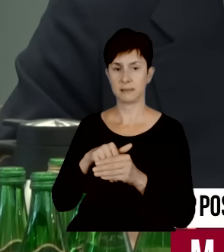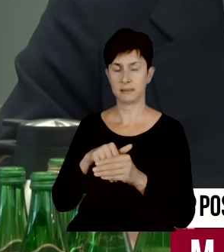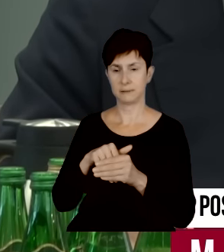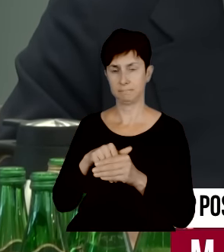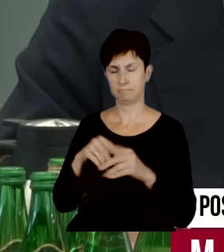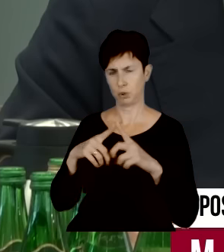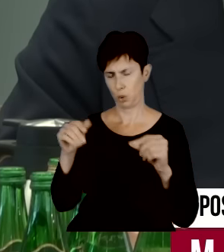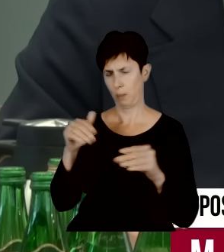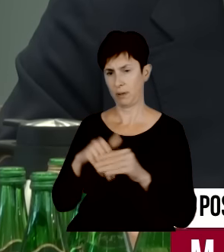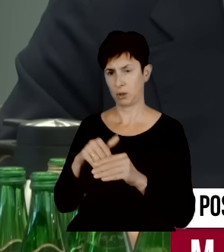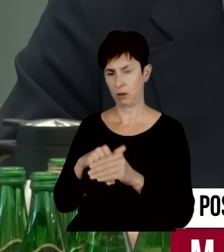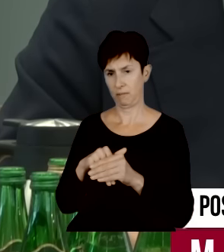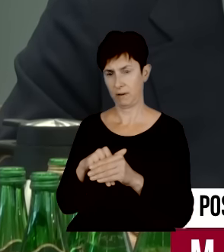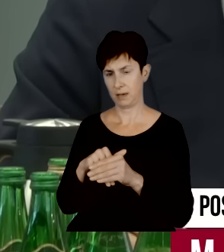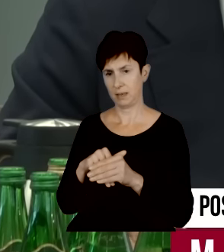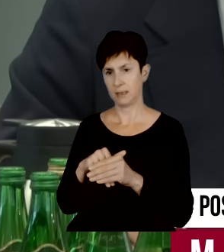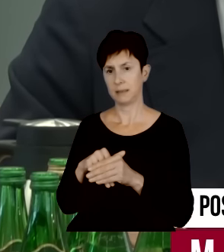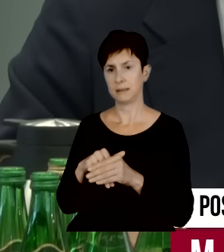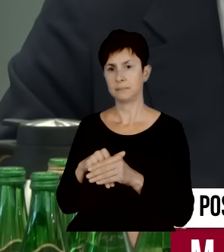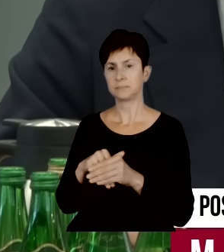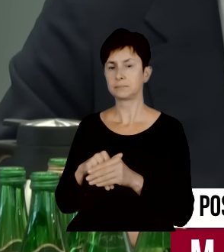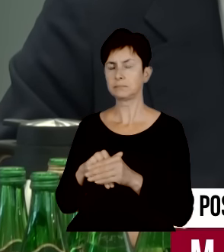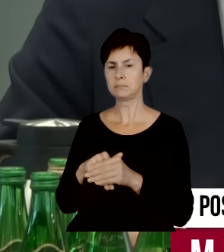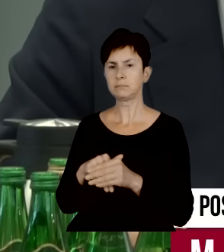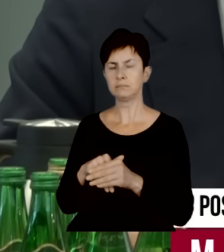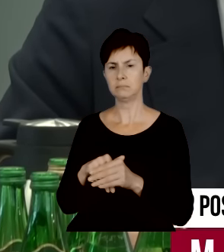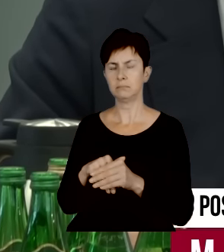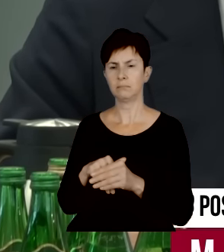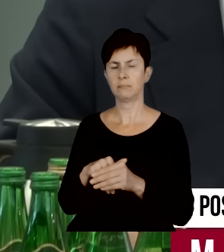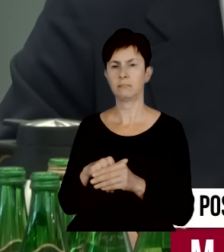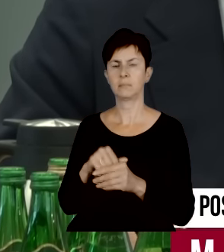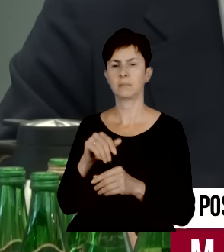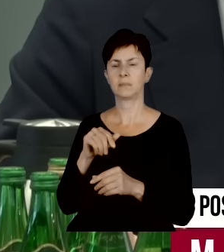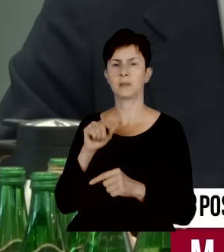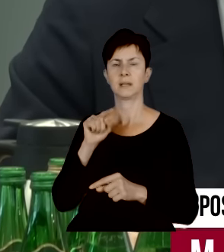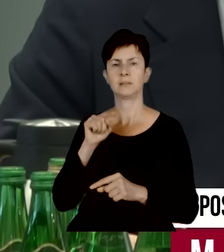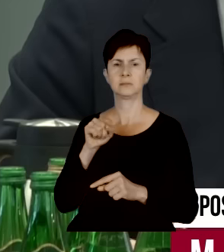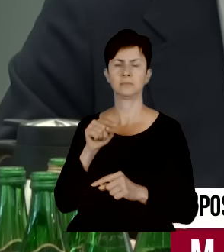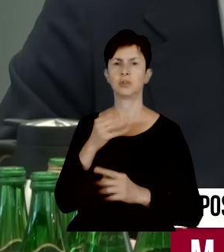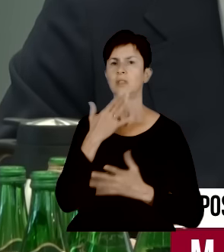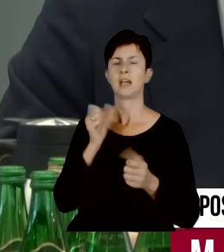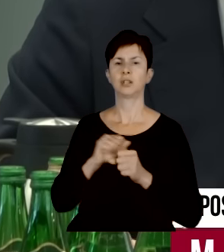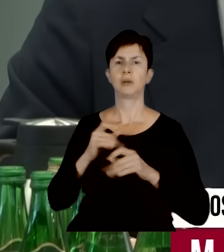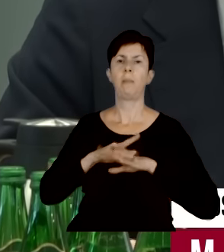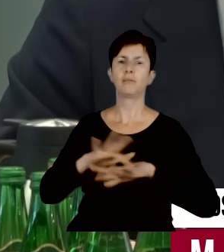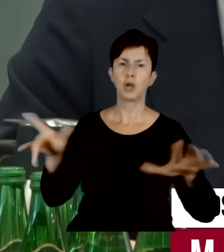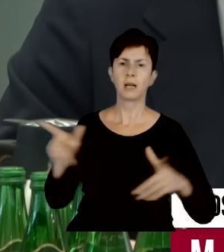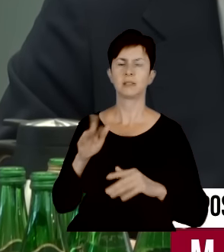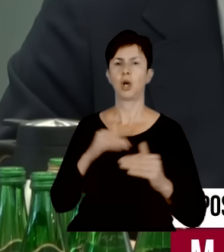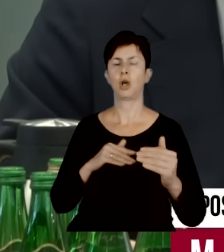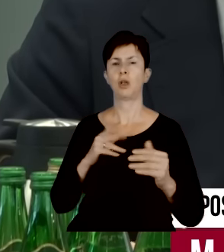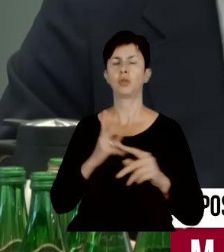kopertowe jak o nich mówimy nie miały tego waloru że były powszechne dostępne równe i